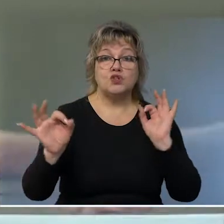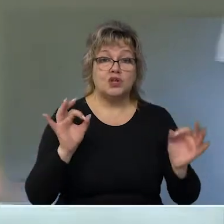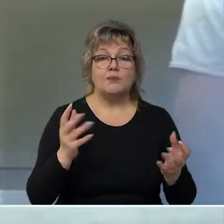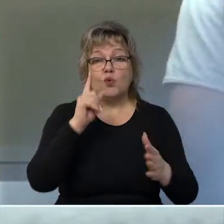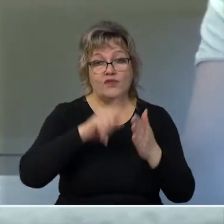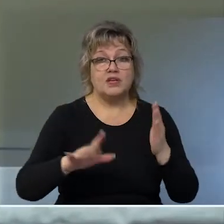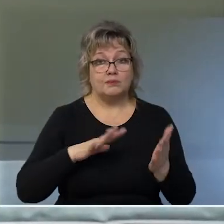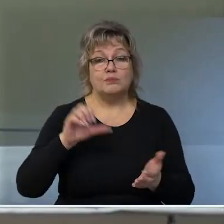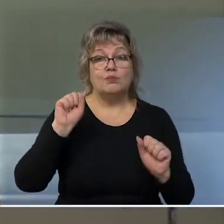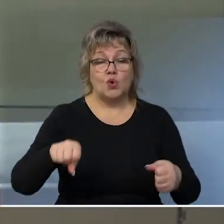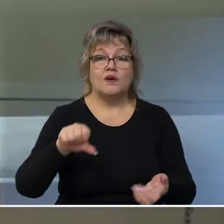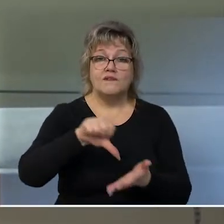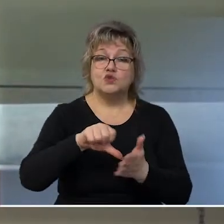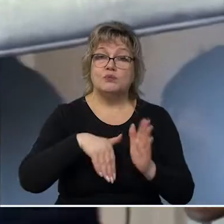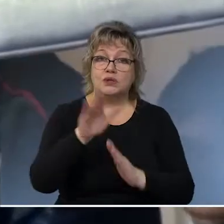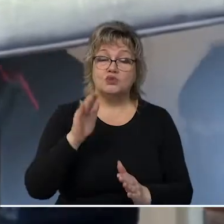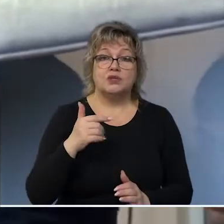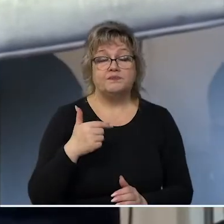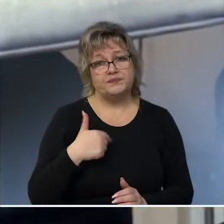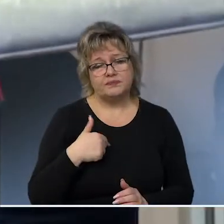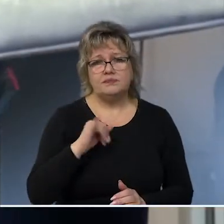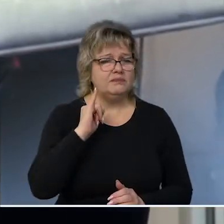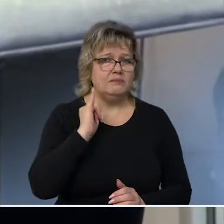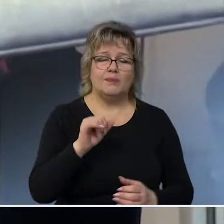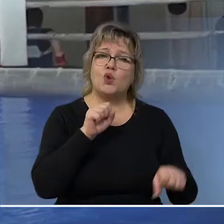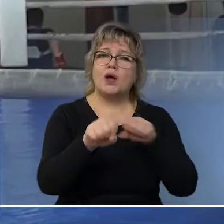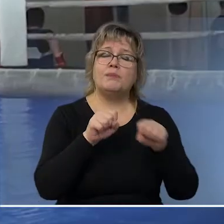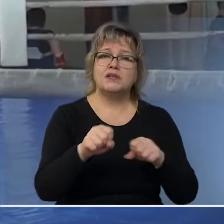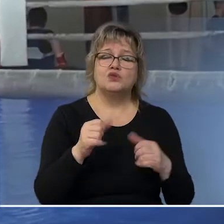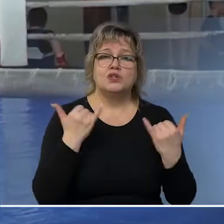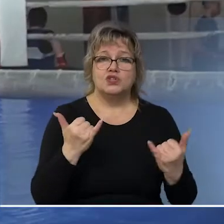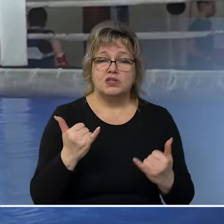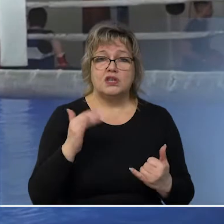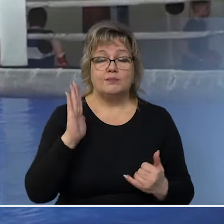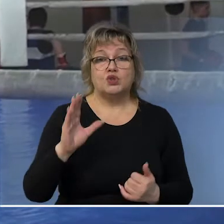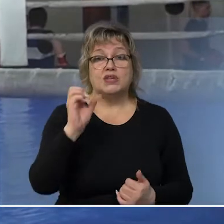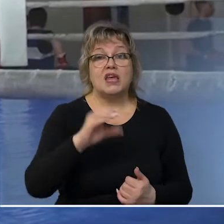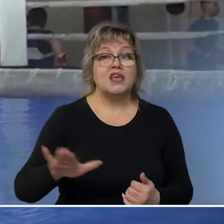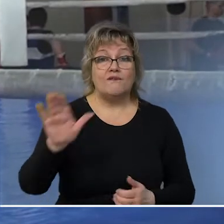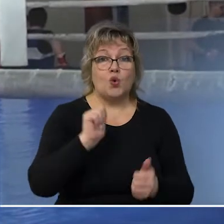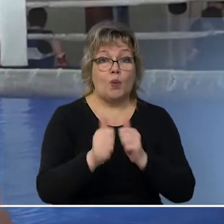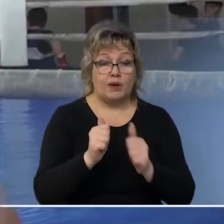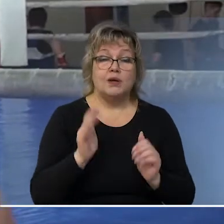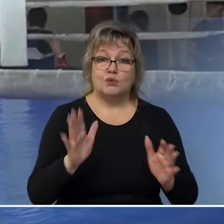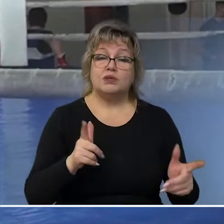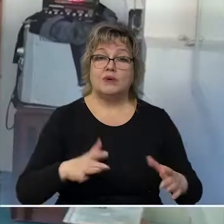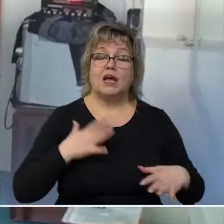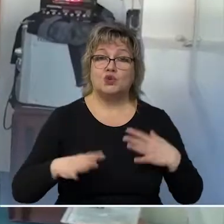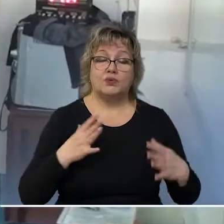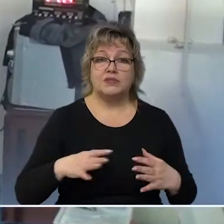очкам. Уверен, мог бы выступить лучше. Финал плохо отбоксировал. Сейчас впереди будет Европа, но будем готовиться,